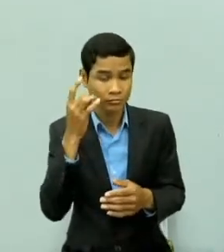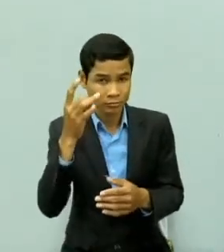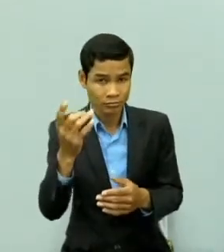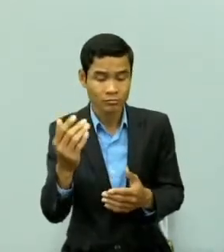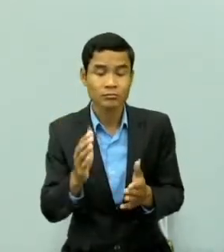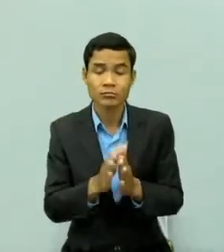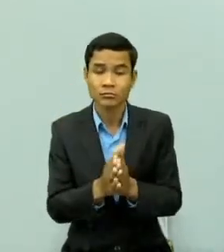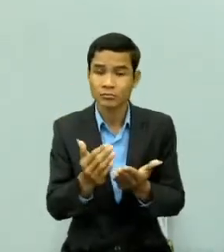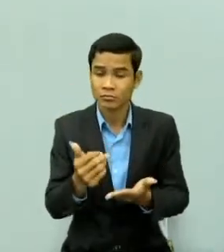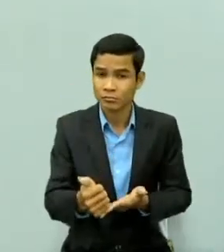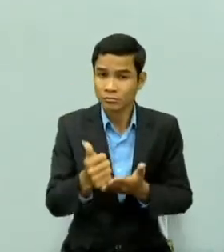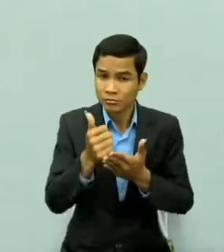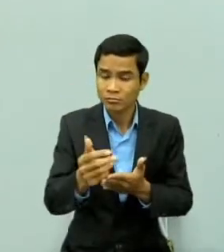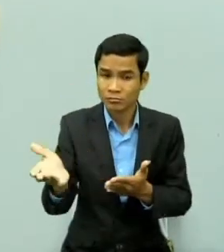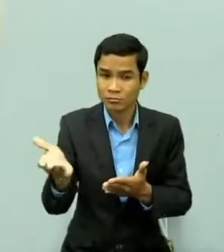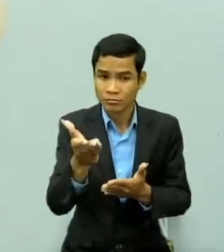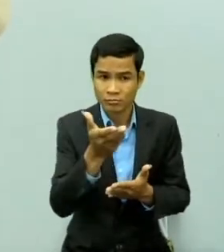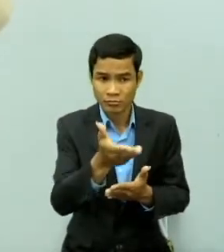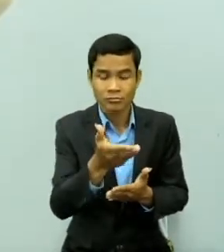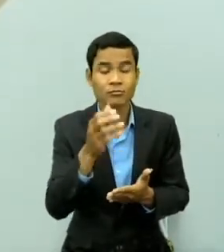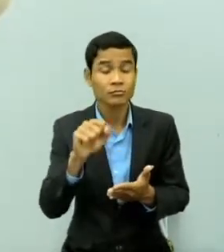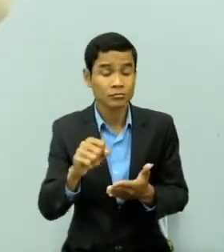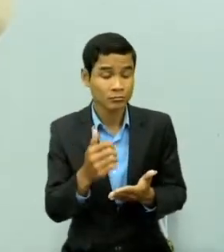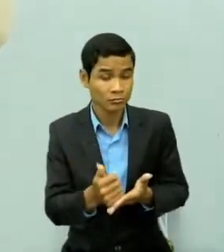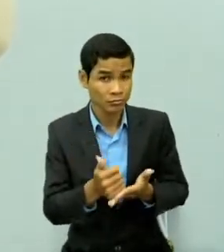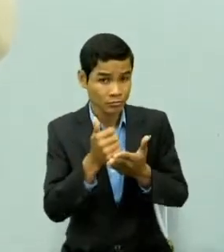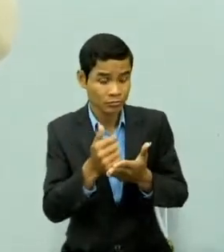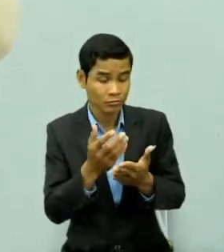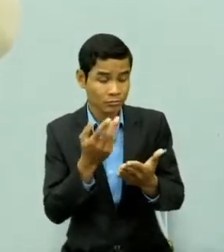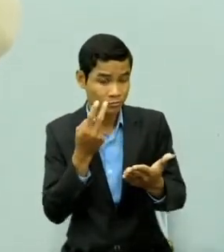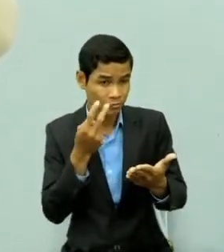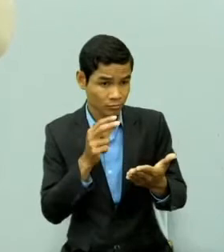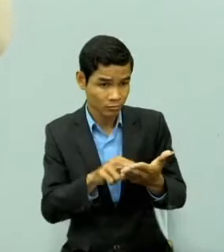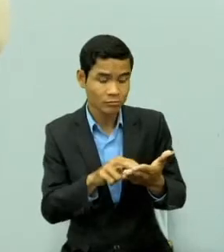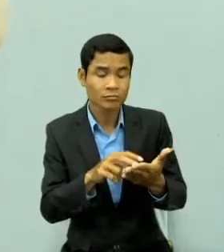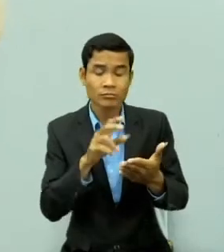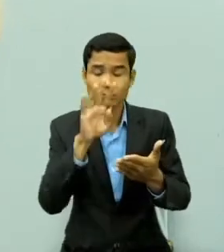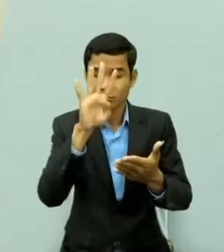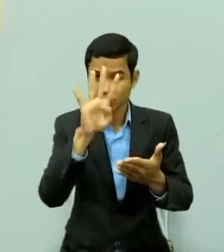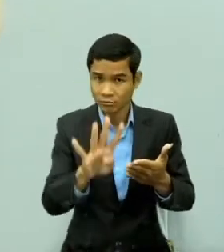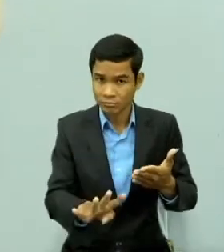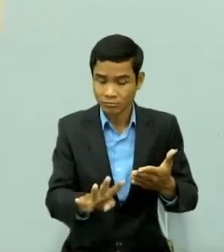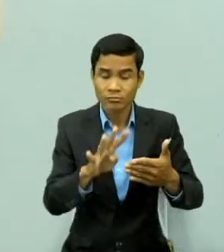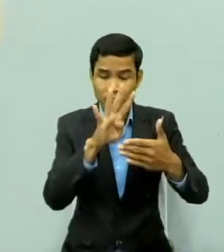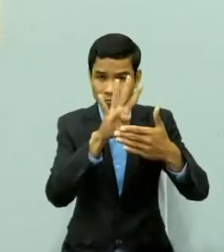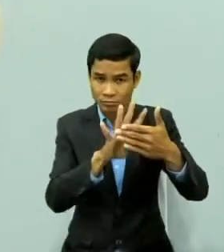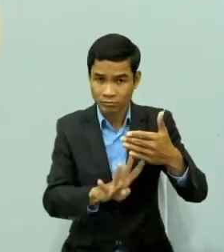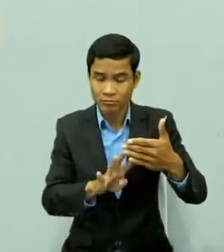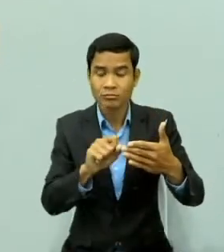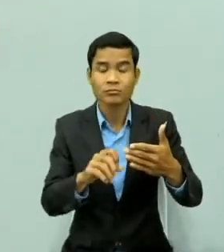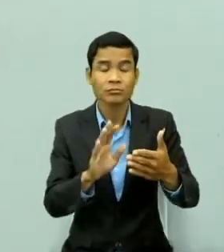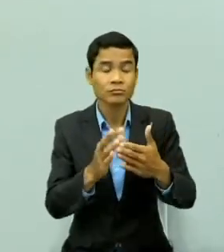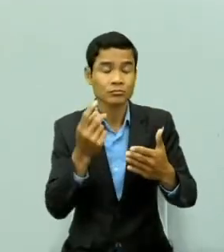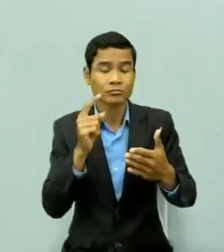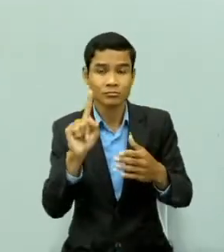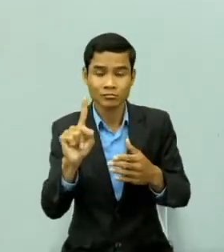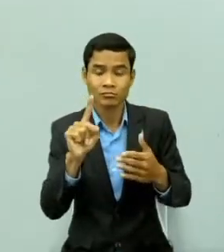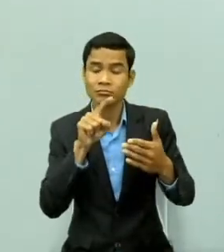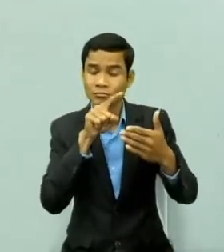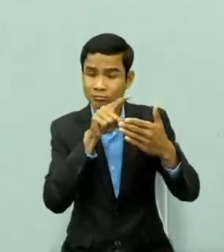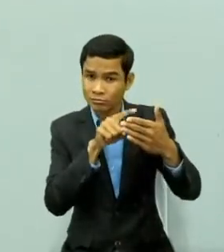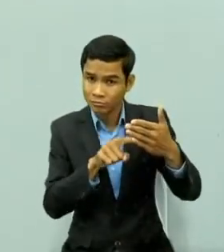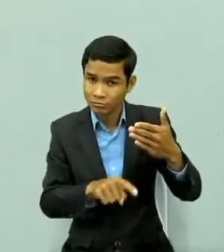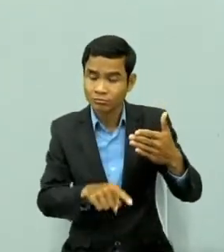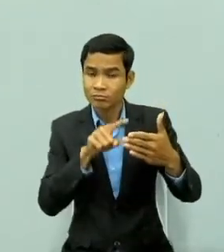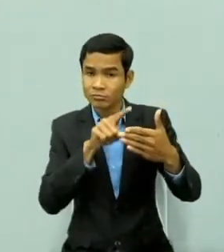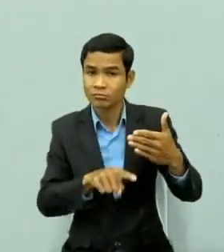កូនមានសិភៅជំនួយកូនលើកសិភៅរបស់កូនចាអានតារាងជួរឈើដល់យកចង្អុលដៃចង្អុលអានណាចំណែកឯកូនកូន